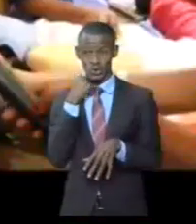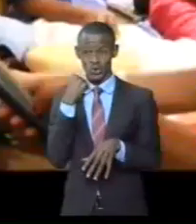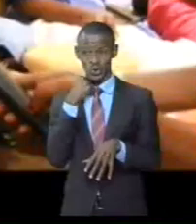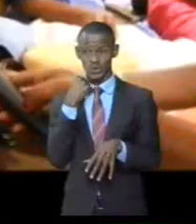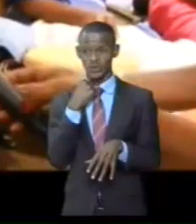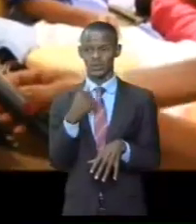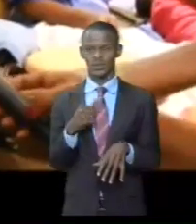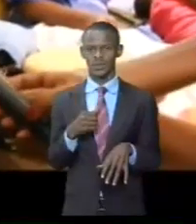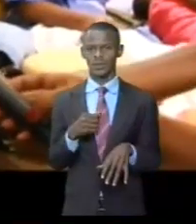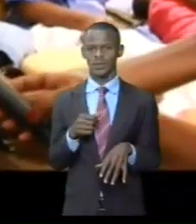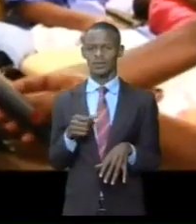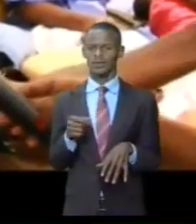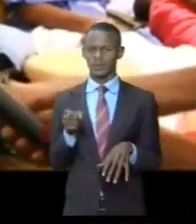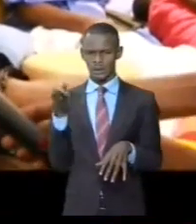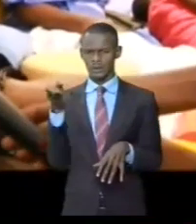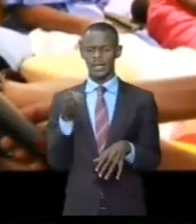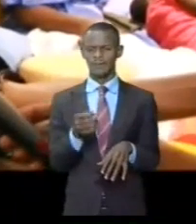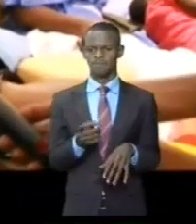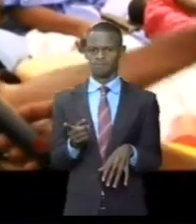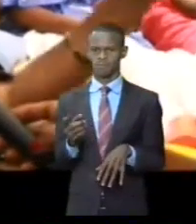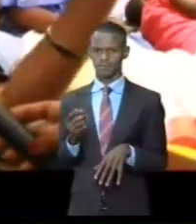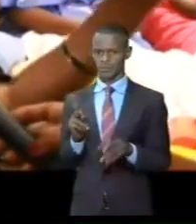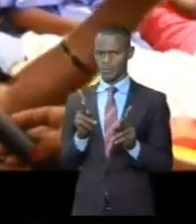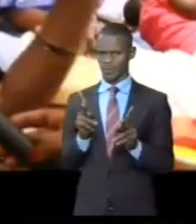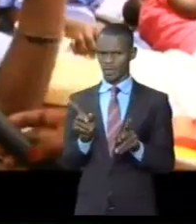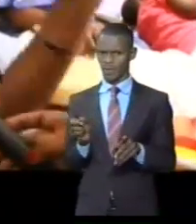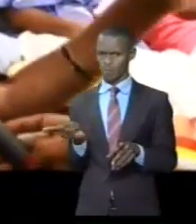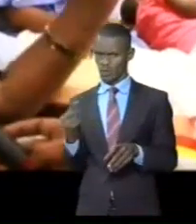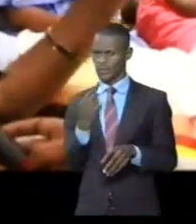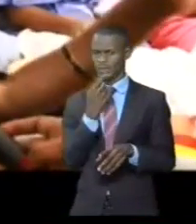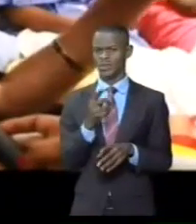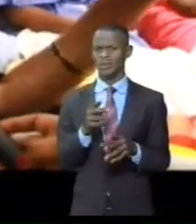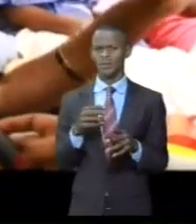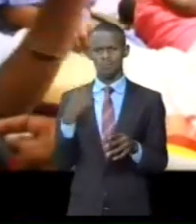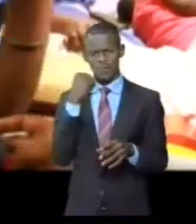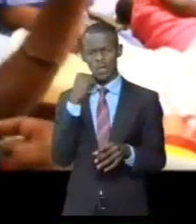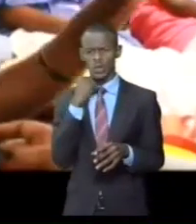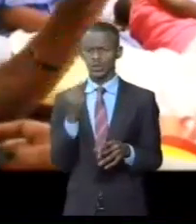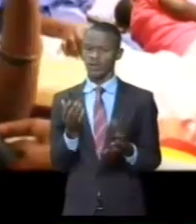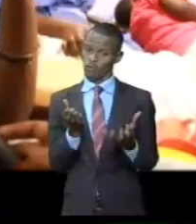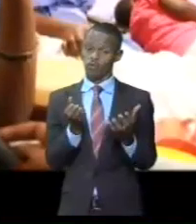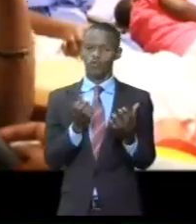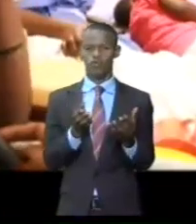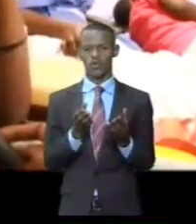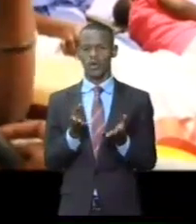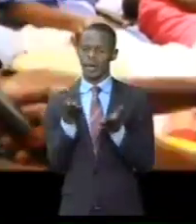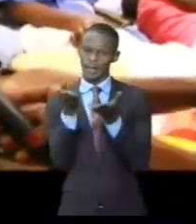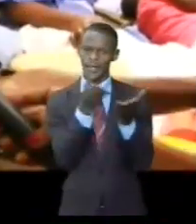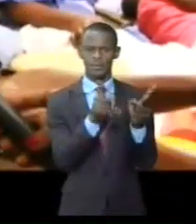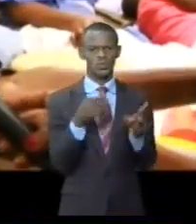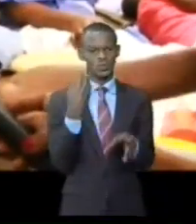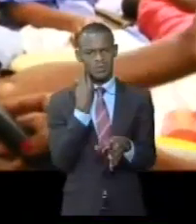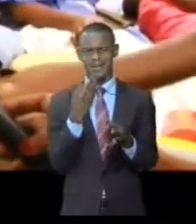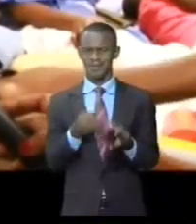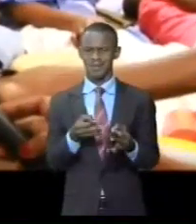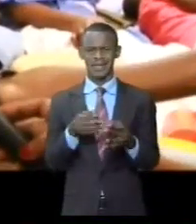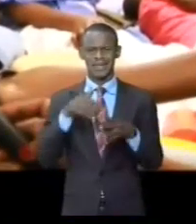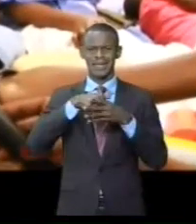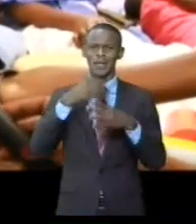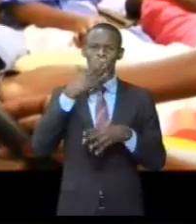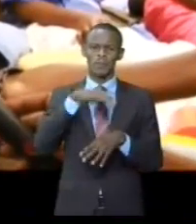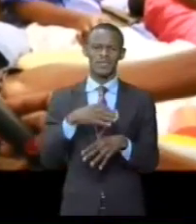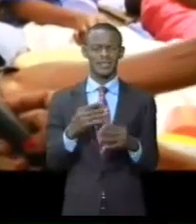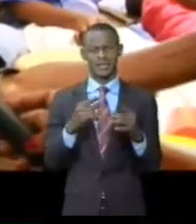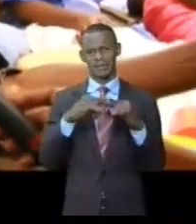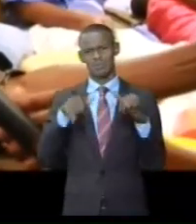position. Ils ont la volonté de soigner les malades, ça c'est sûr, mais les conditions ne sont pas viables. Il n'y a pas assez de